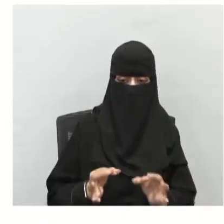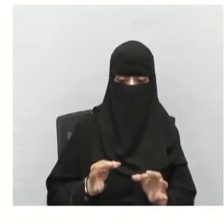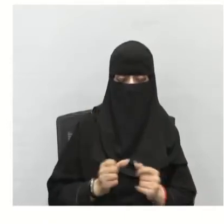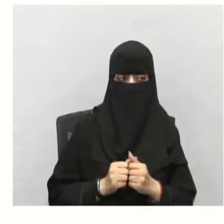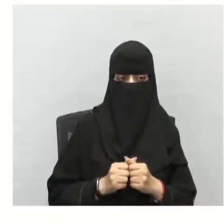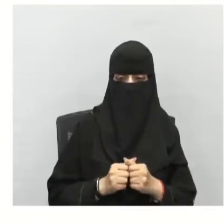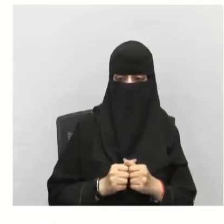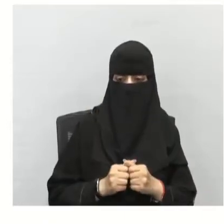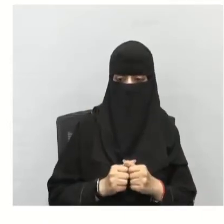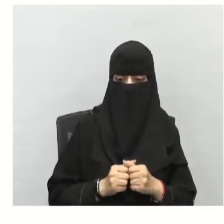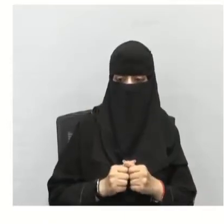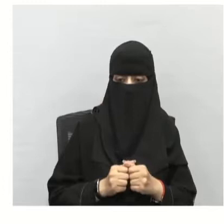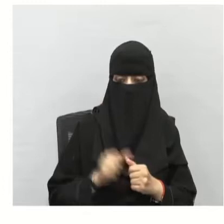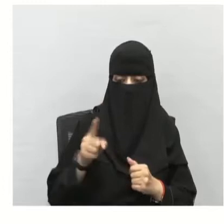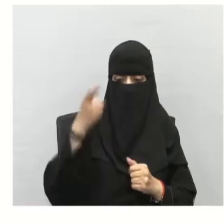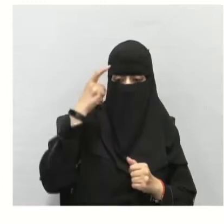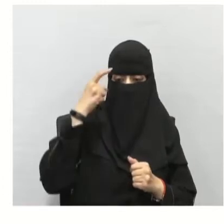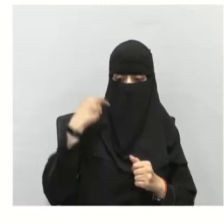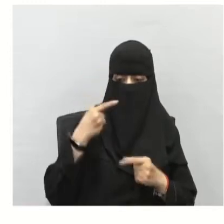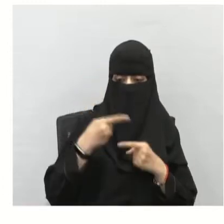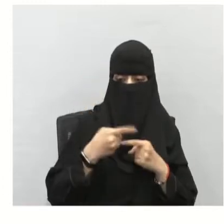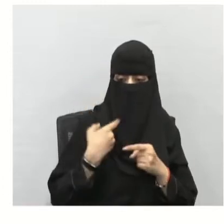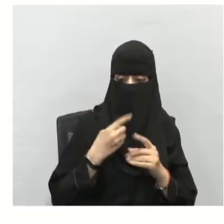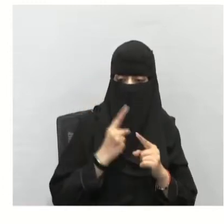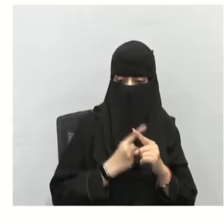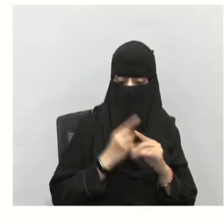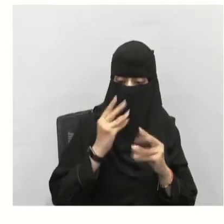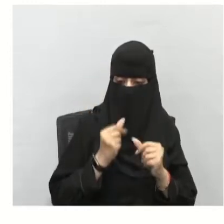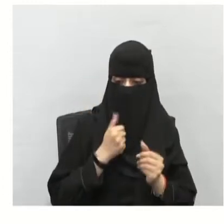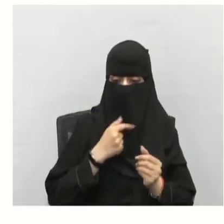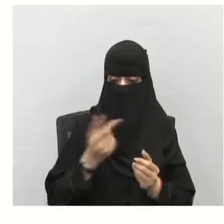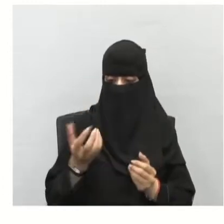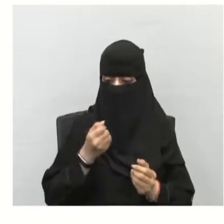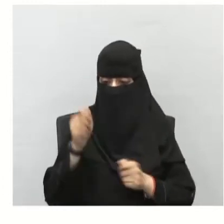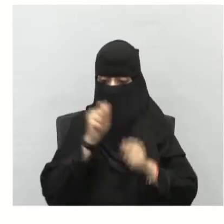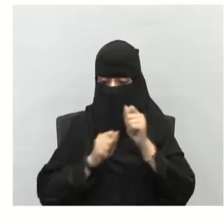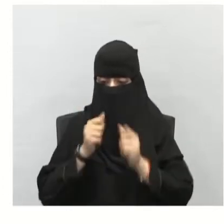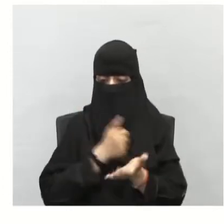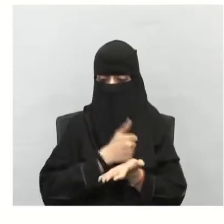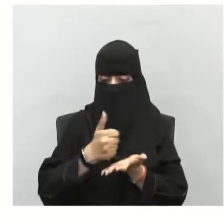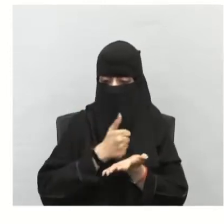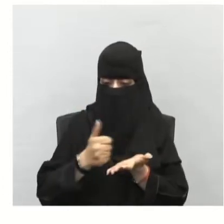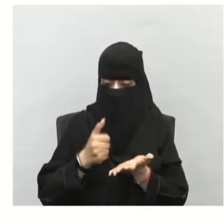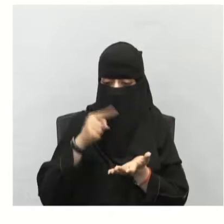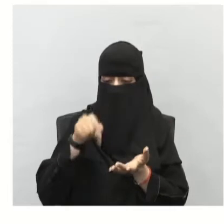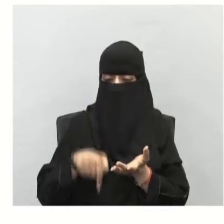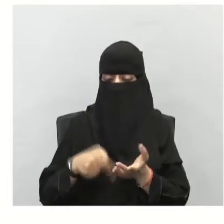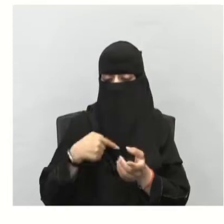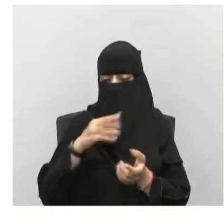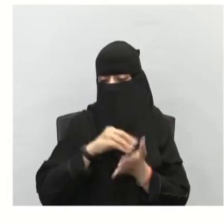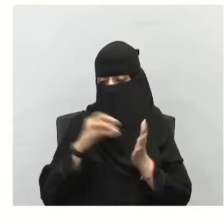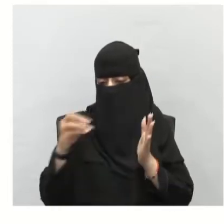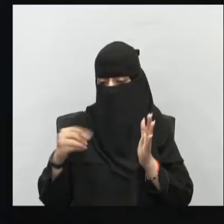أتأكد، أجد ناتج الضرب مستعملا الأنماط أو النماذج إذا لزم الأمر. هنا